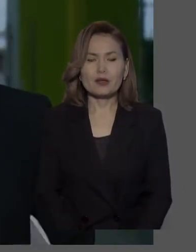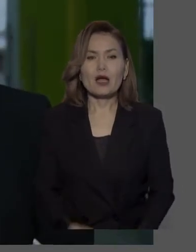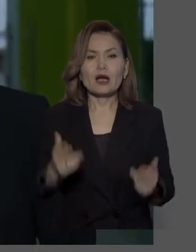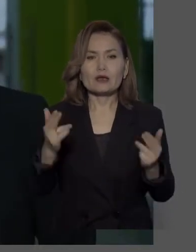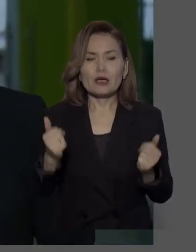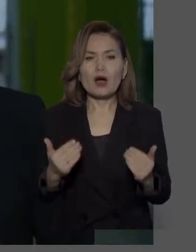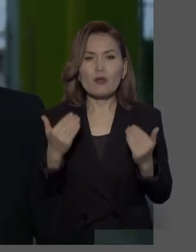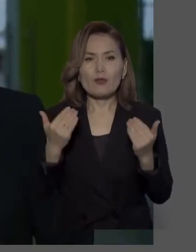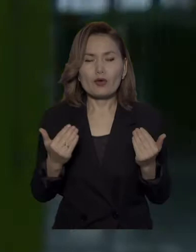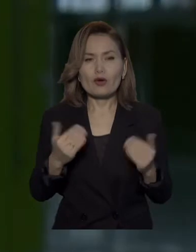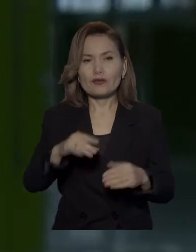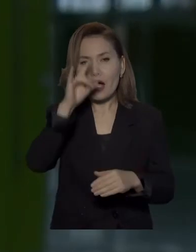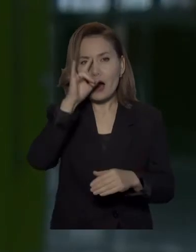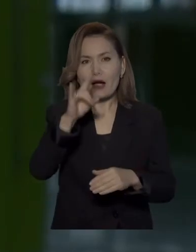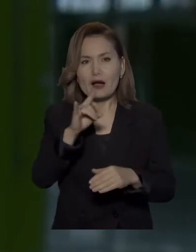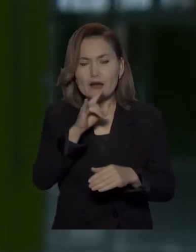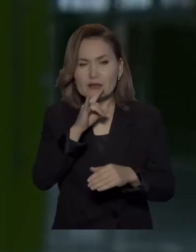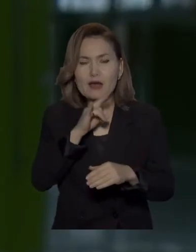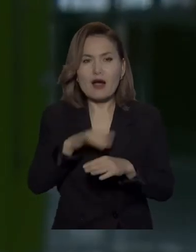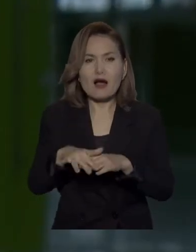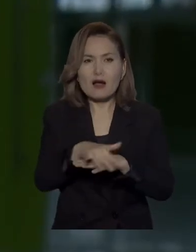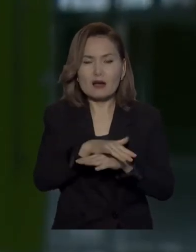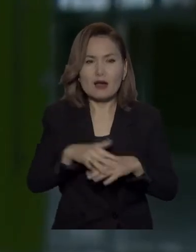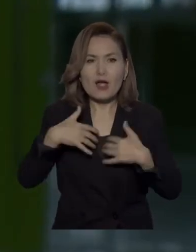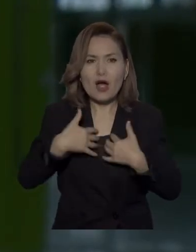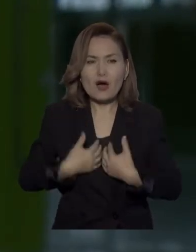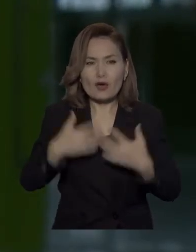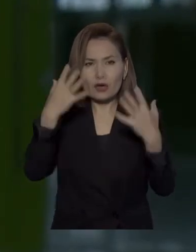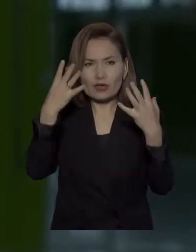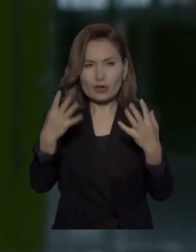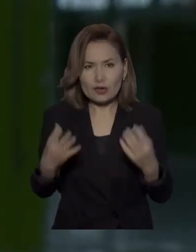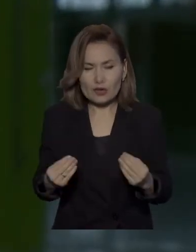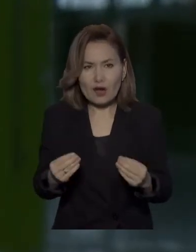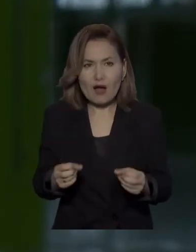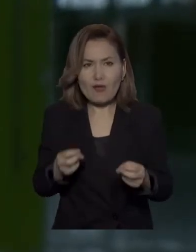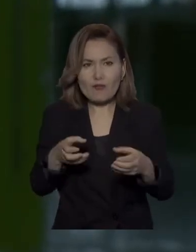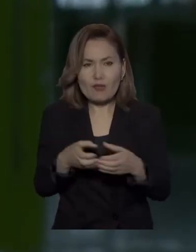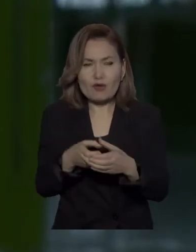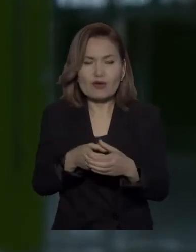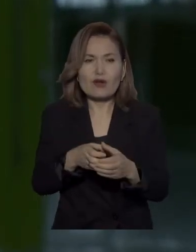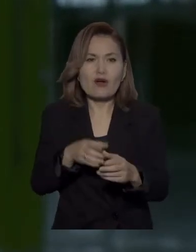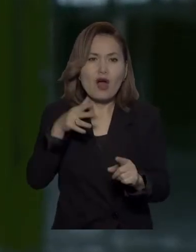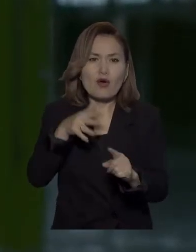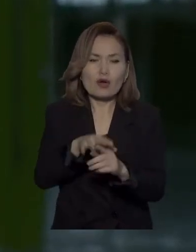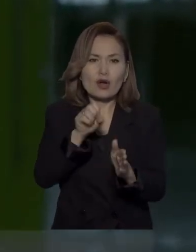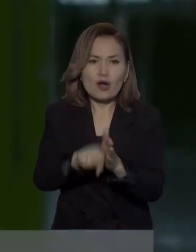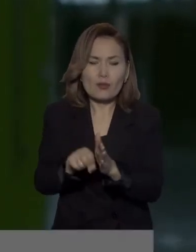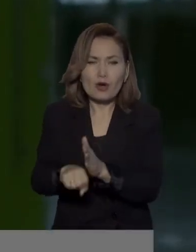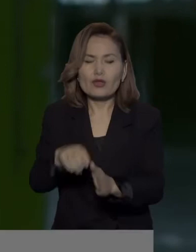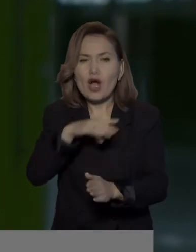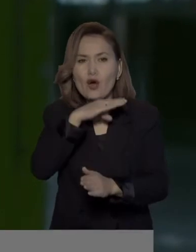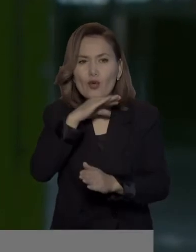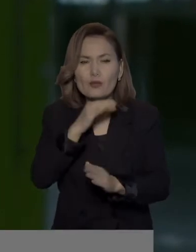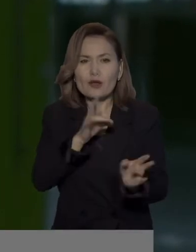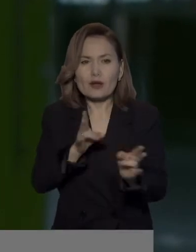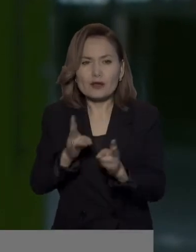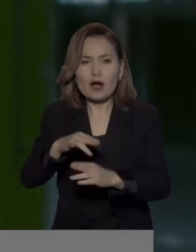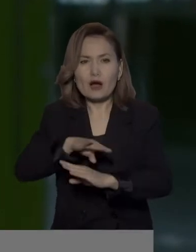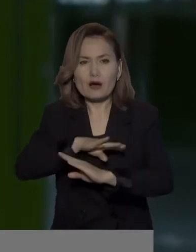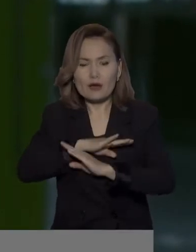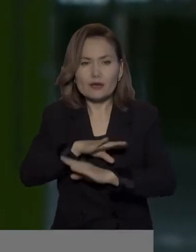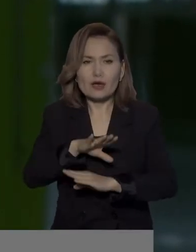Я бүгін қазақ елі бұзақылардың қолынан қаза тапқан боздақтарды аза тұтып жатыр. Жаппай тәртіпсіздіктер кезінде көптеген адам көз жұмды. Олардың